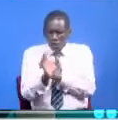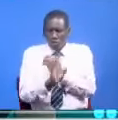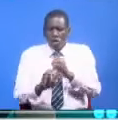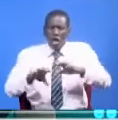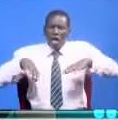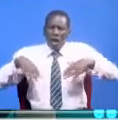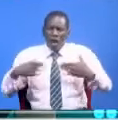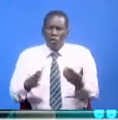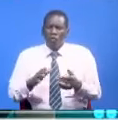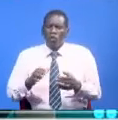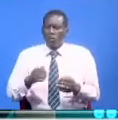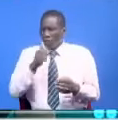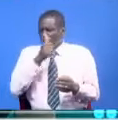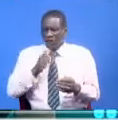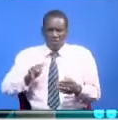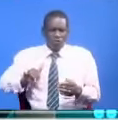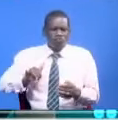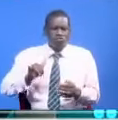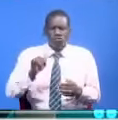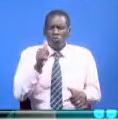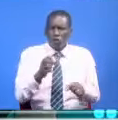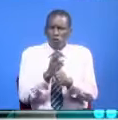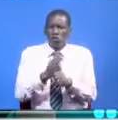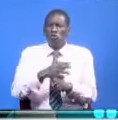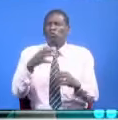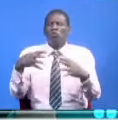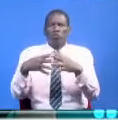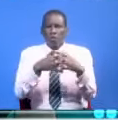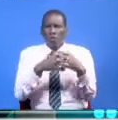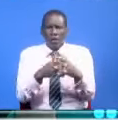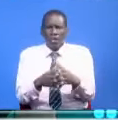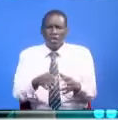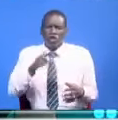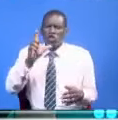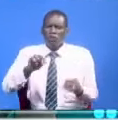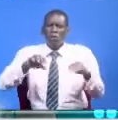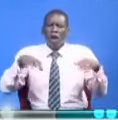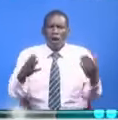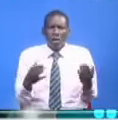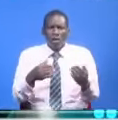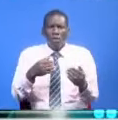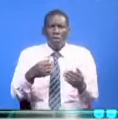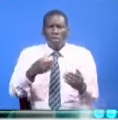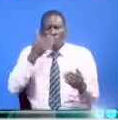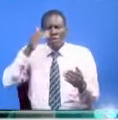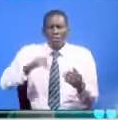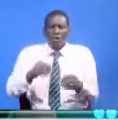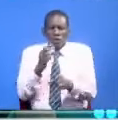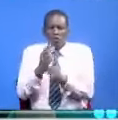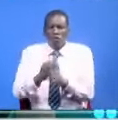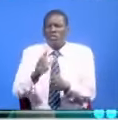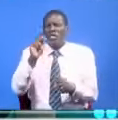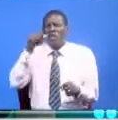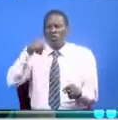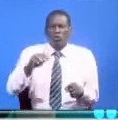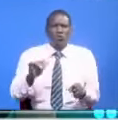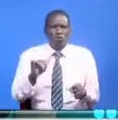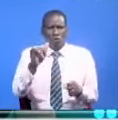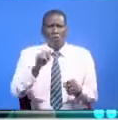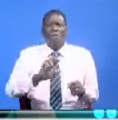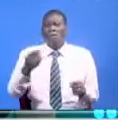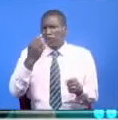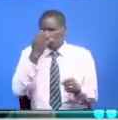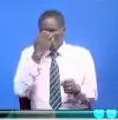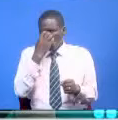gani ndege ya kibinafsi aliyotumia kwenda Marekani ni ya bei nafuu kuliko kusafiri kutumia ndege ya KQ. Rais William Ruto